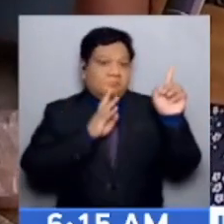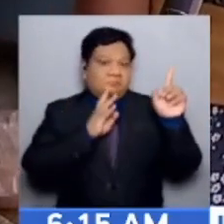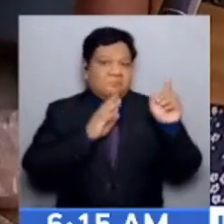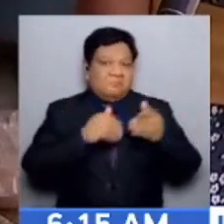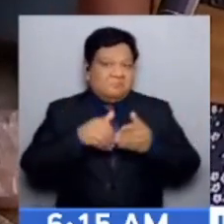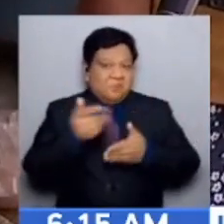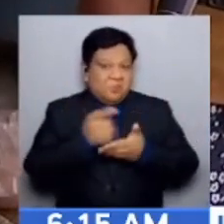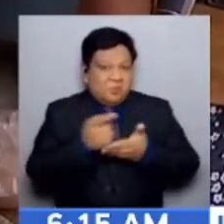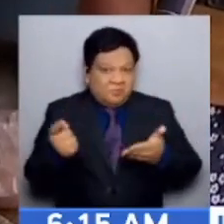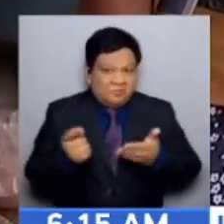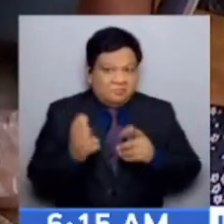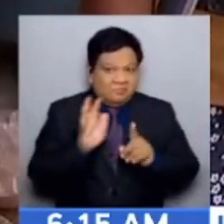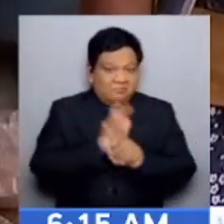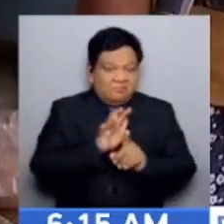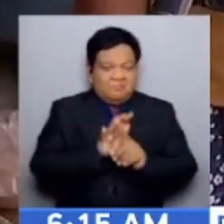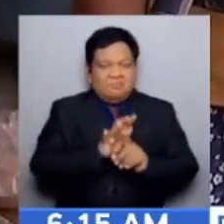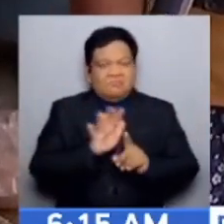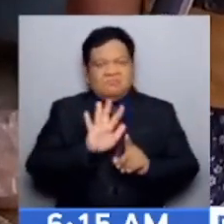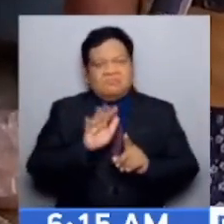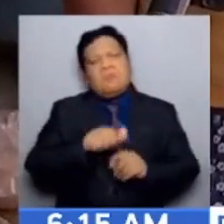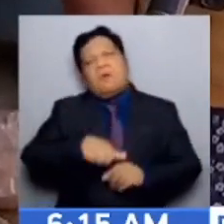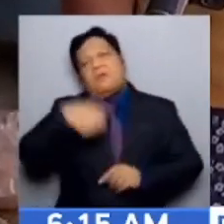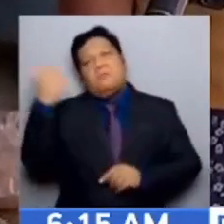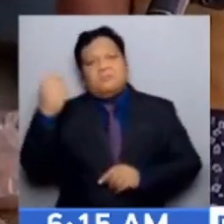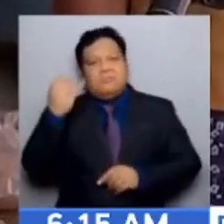hanap naman ng ibang titinda katulad ng mga